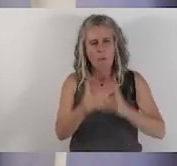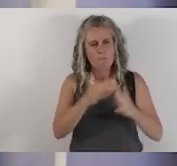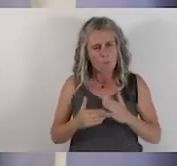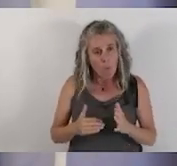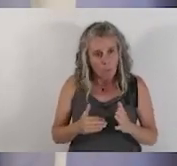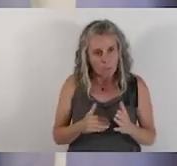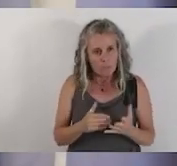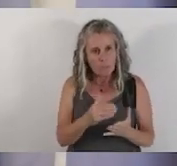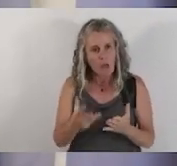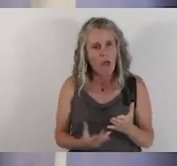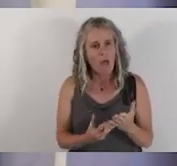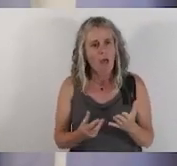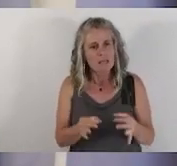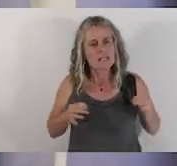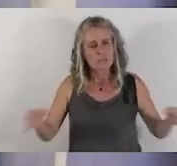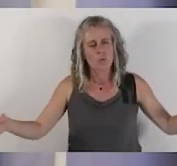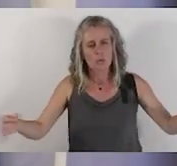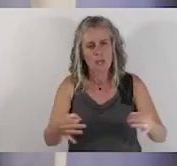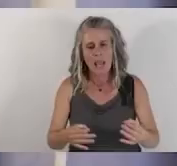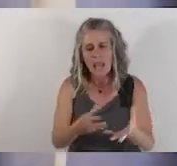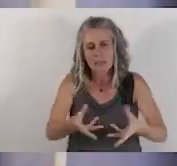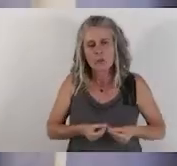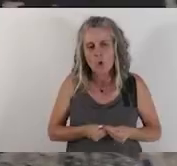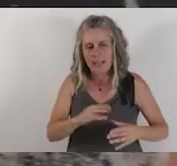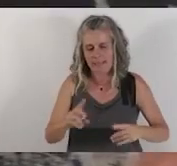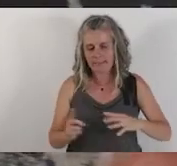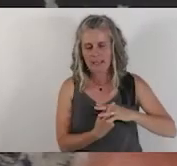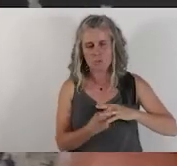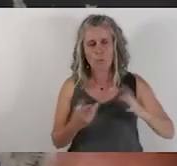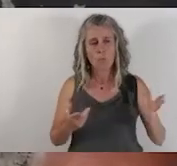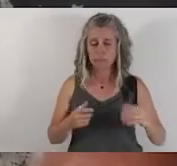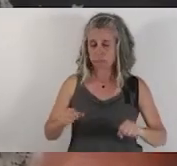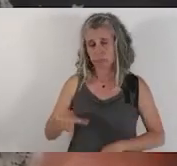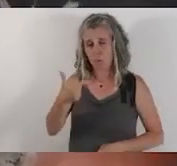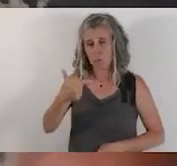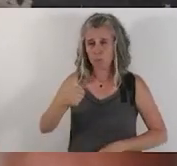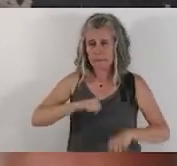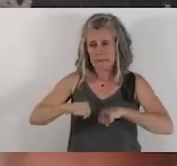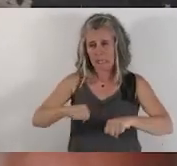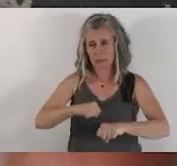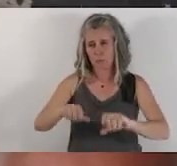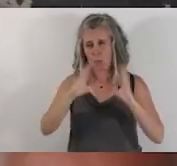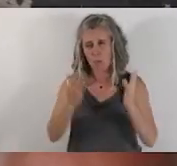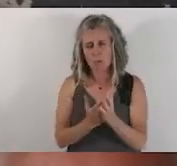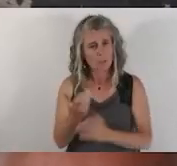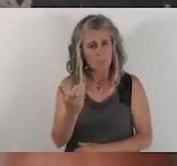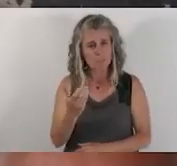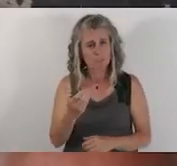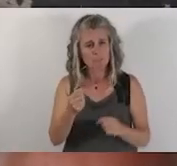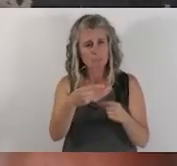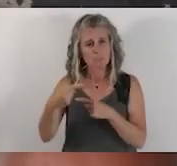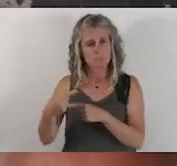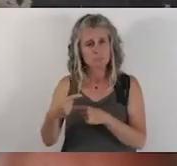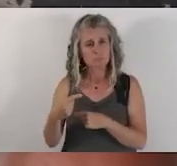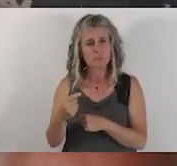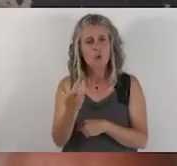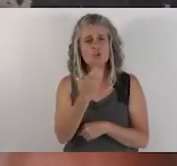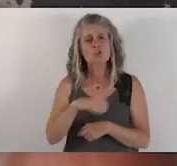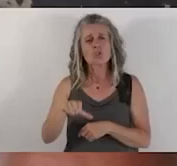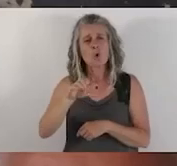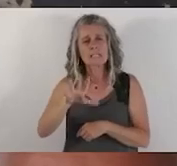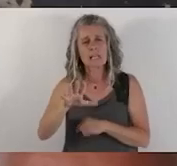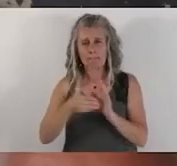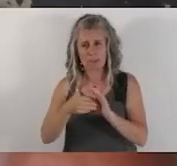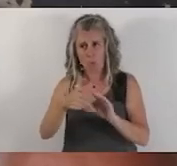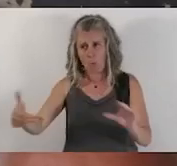d'intégration signé entre la ville de Marseille et l'État. 12 actions pour un montant de 107 000 euros avec 4 thématiques à développer.